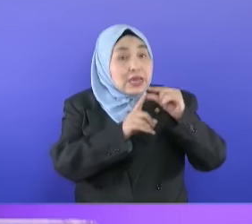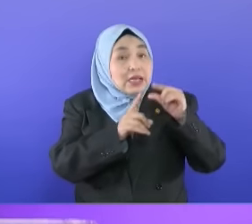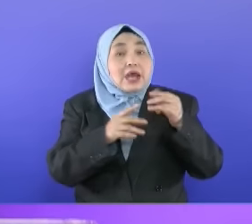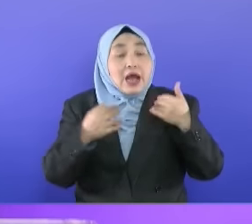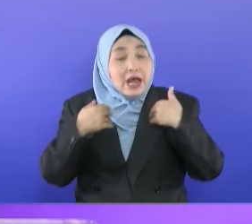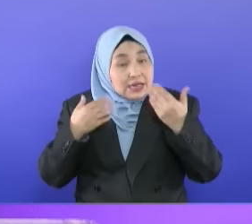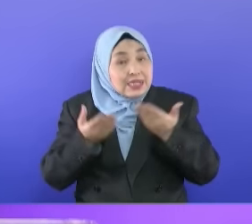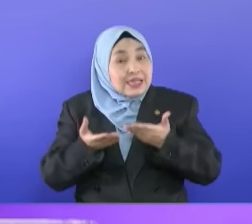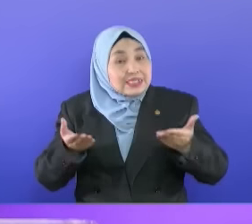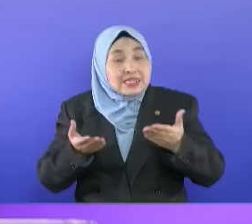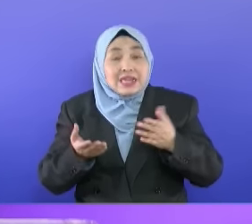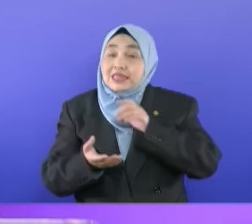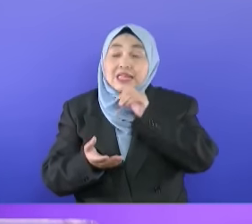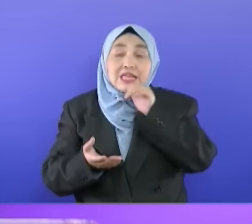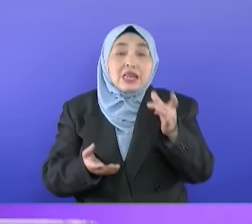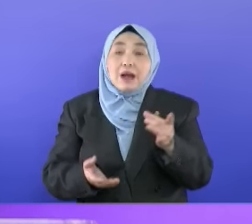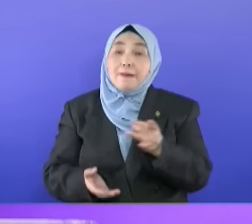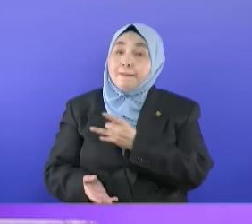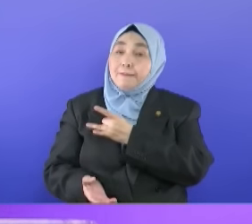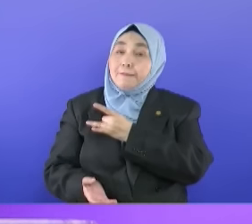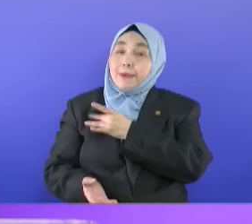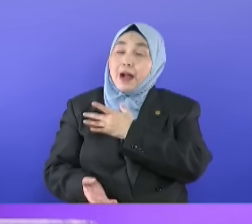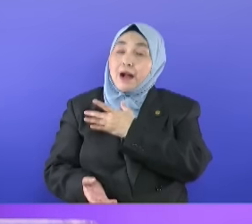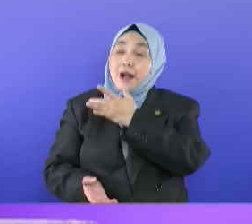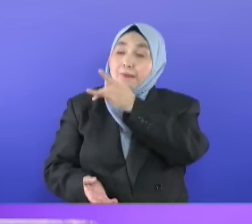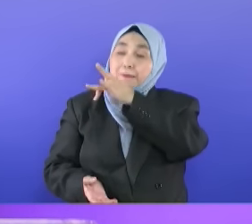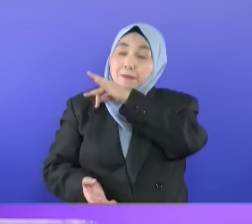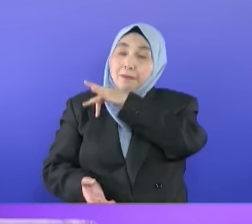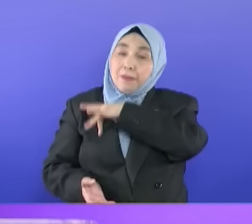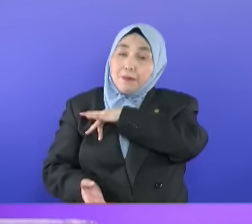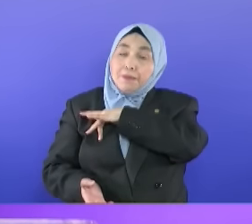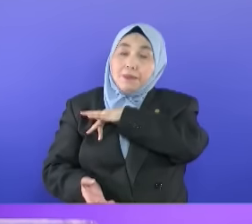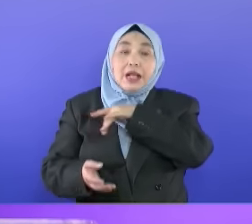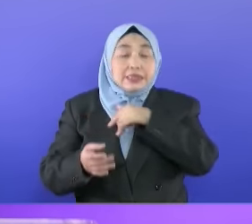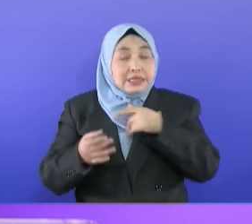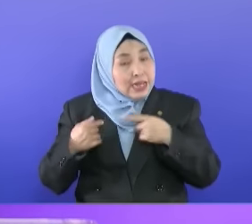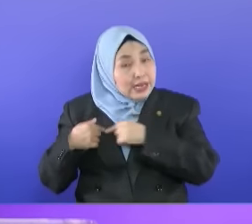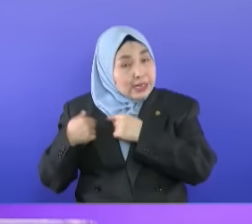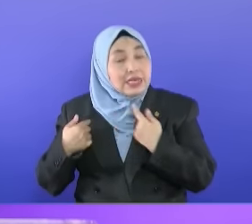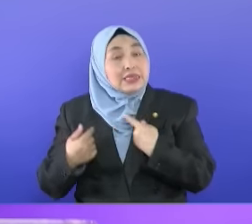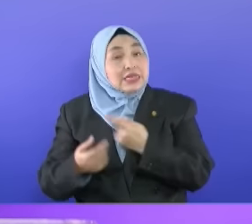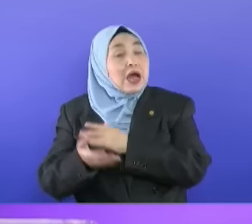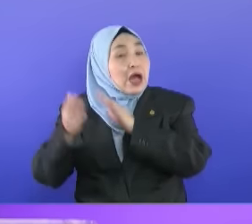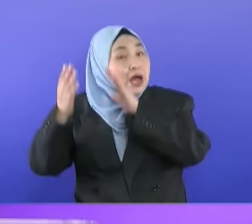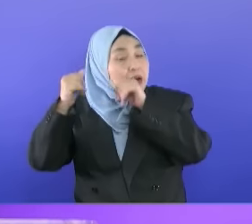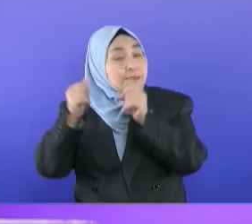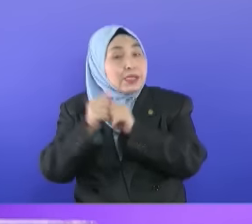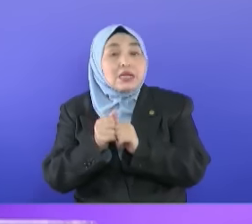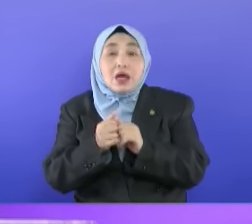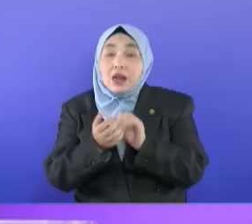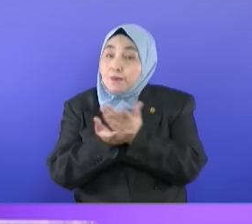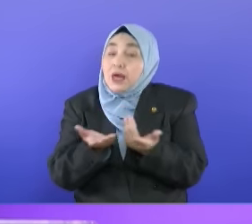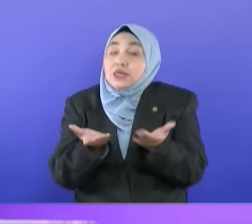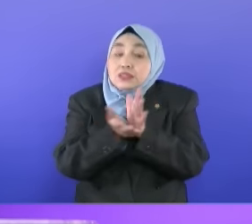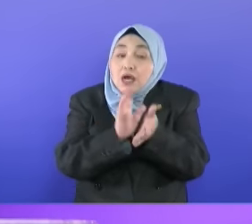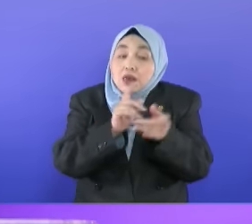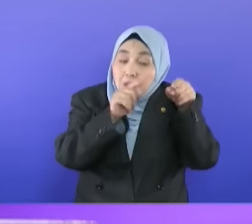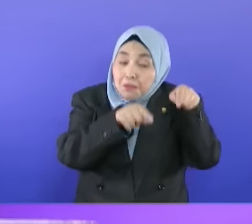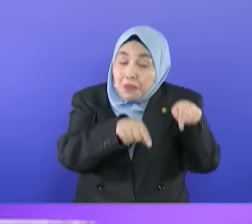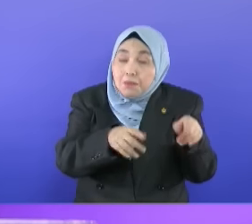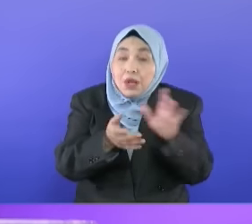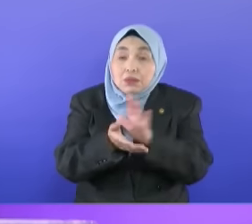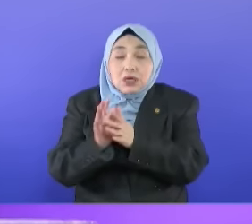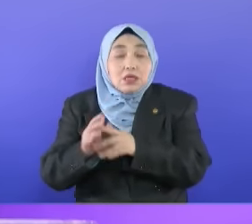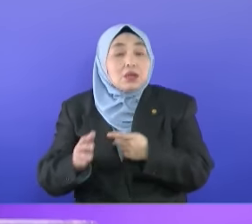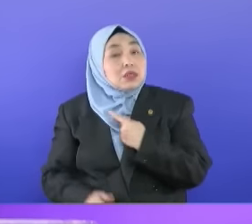ada ini tidak mencentik hati kita tetapi Alhamdulillah pada hari ini haramnya dengan Kun Fayakun daripada Allah Subhanahu Wa Ta'ala kita